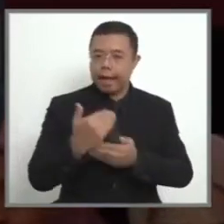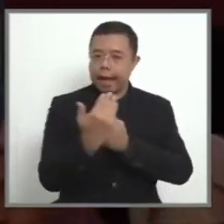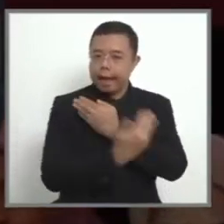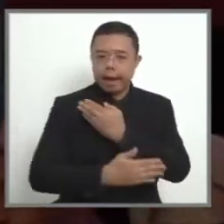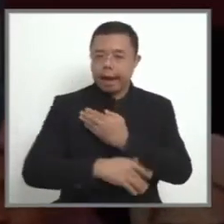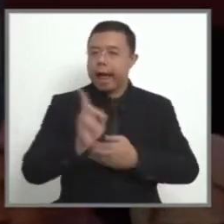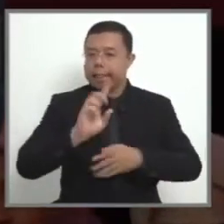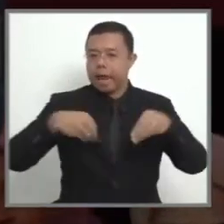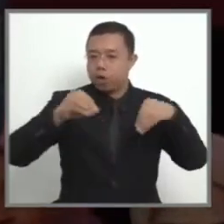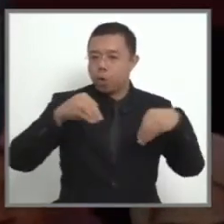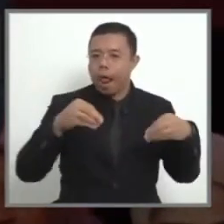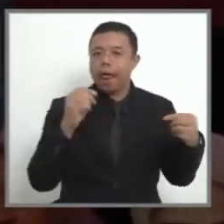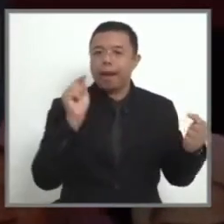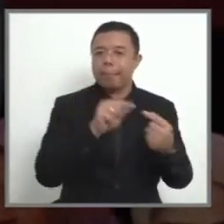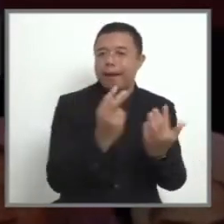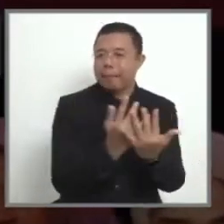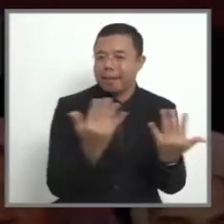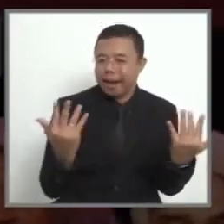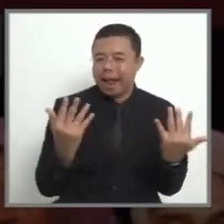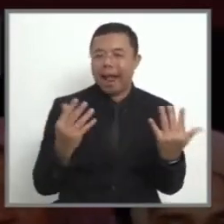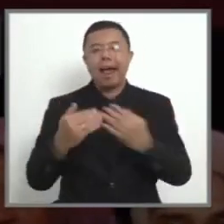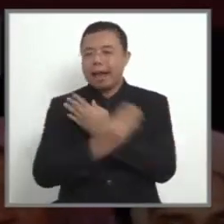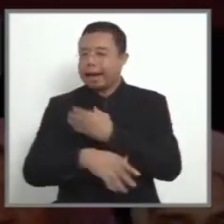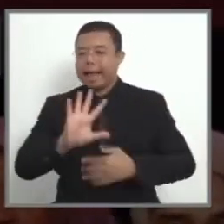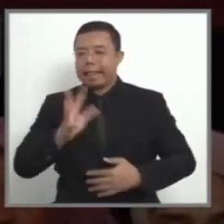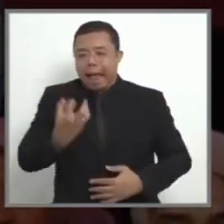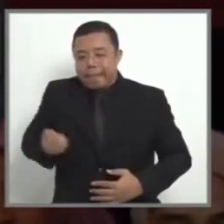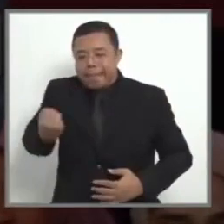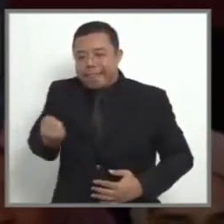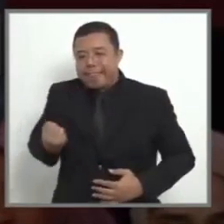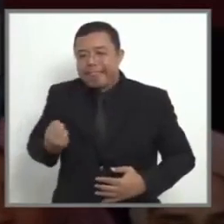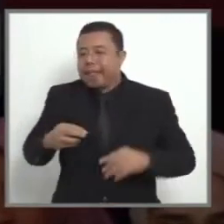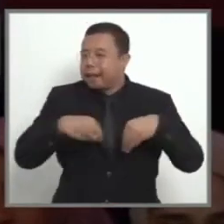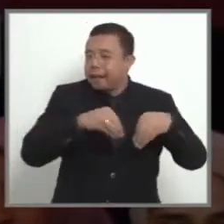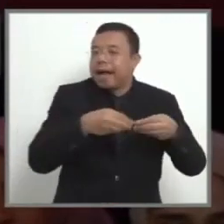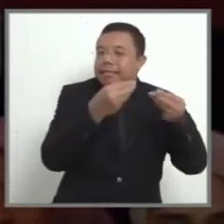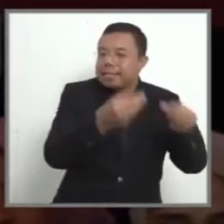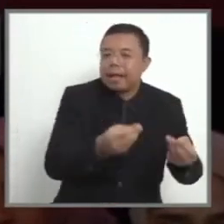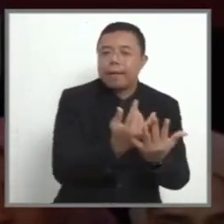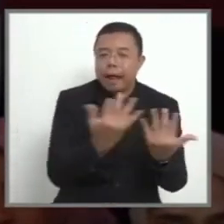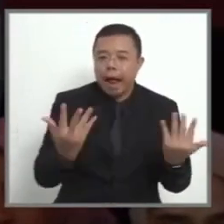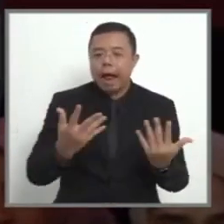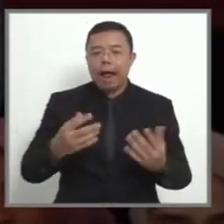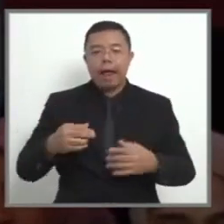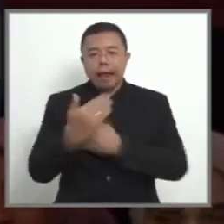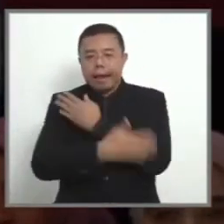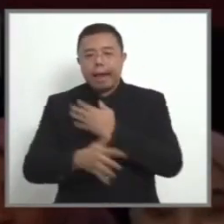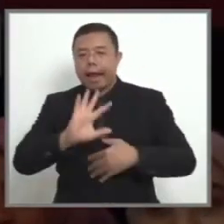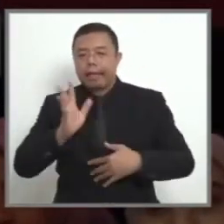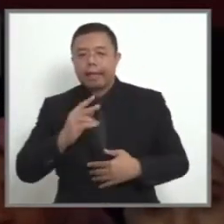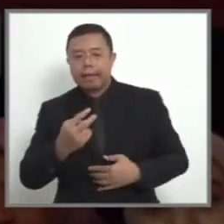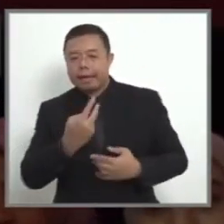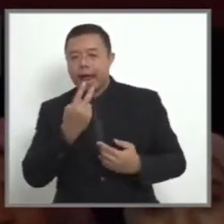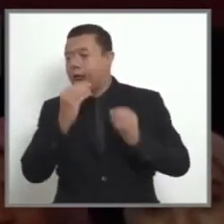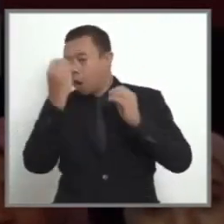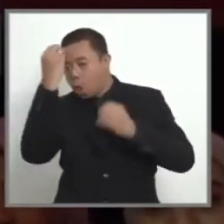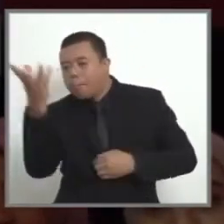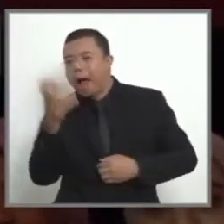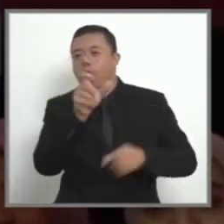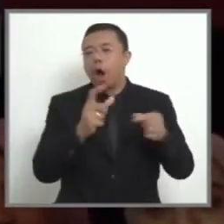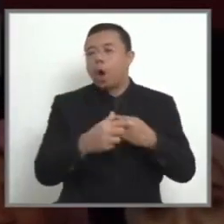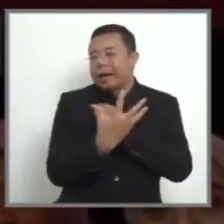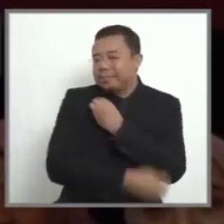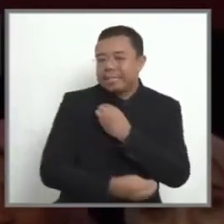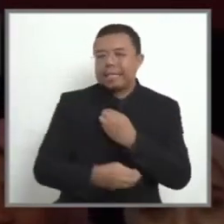berdagang dengan rakyat negara tidak pelit dengan rakyat negara tidak berpaling dari yang Papa negara yang penuh cinta